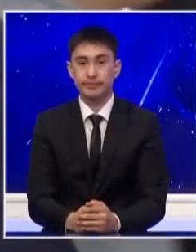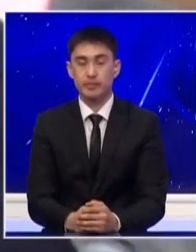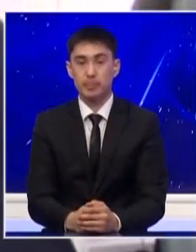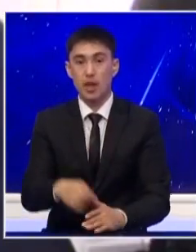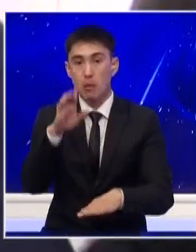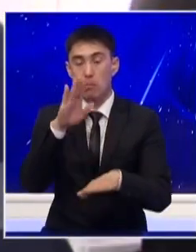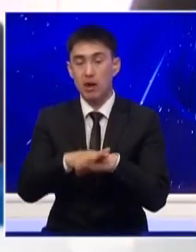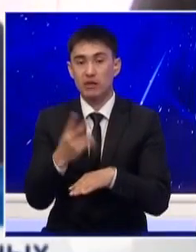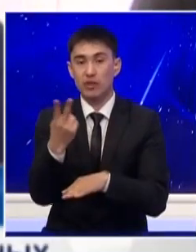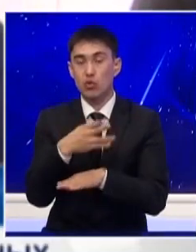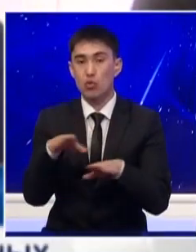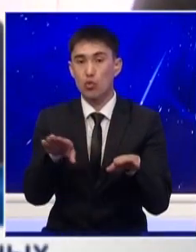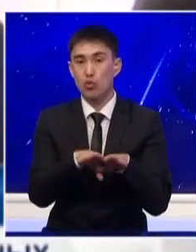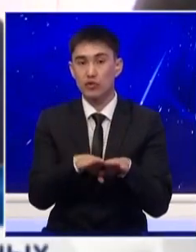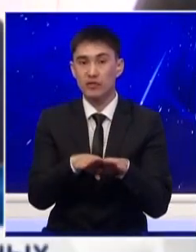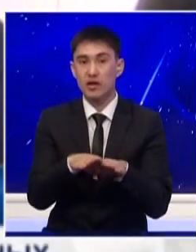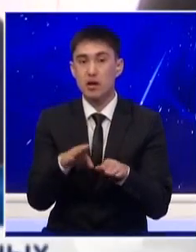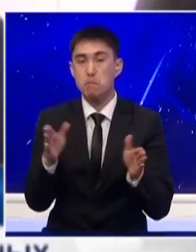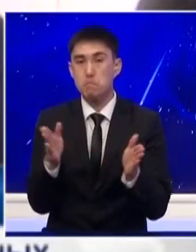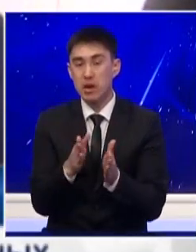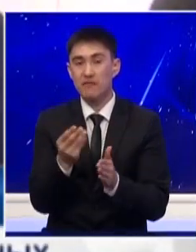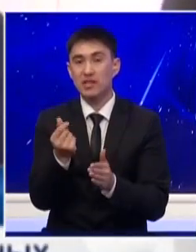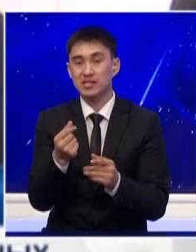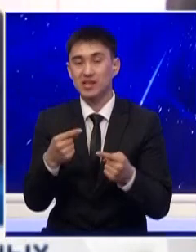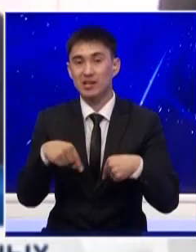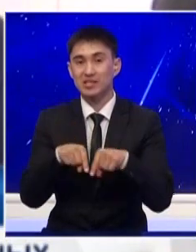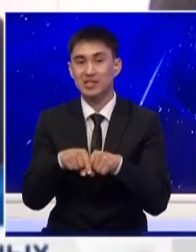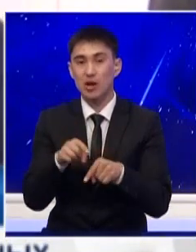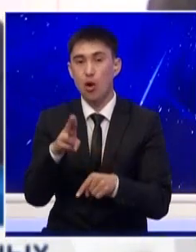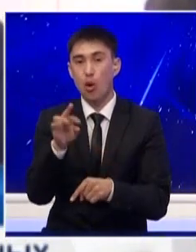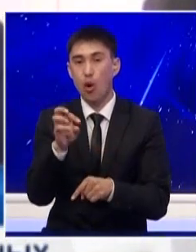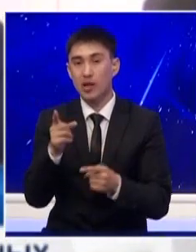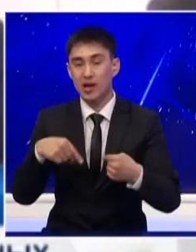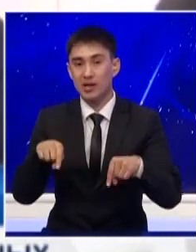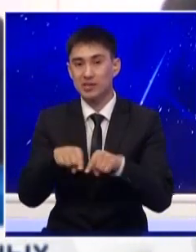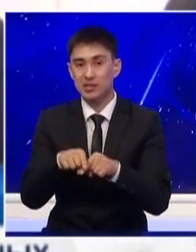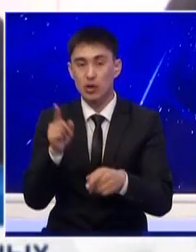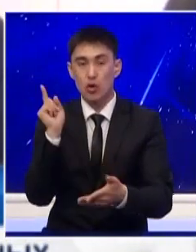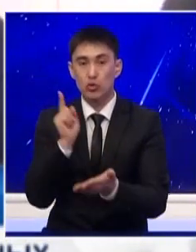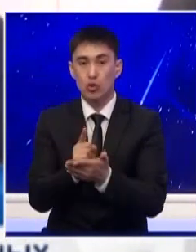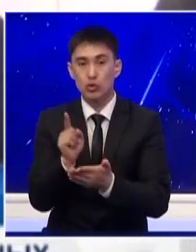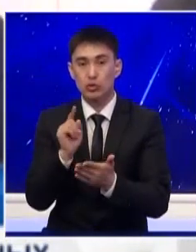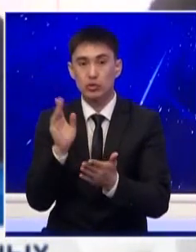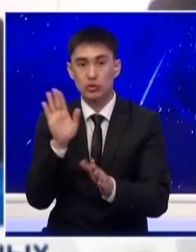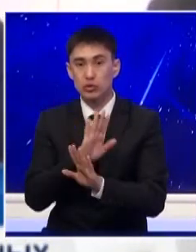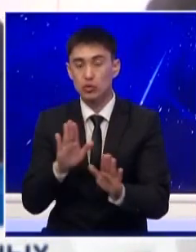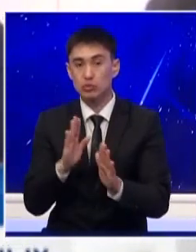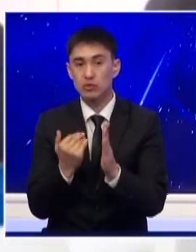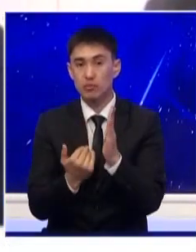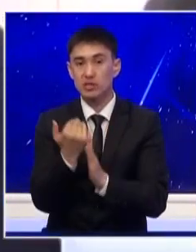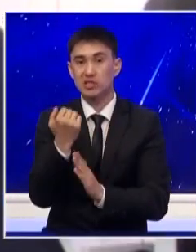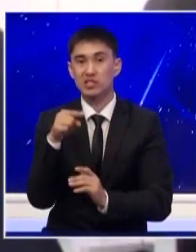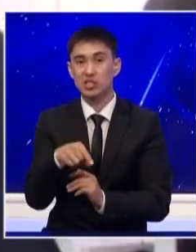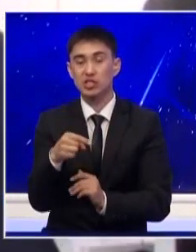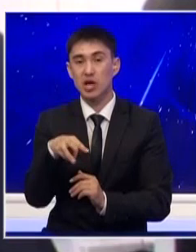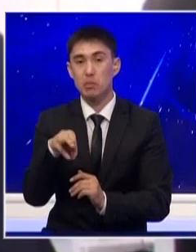второго уровня, микрофинансовыми организациями, коллекторскими организациями, долг не должен превышать 1600 МРП. На сегодняшний день